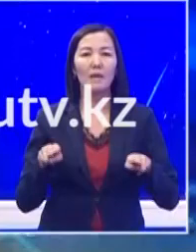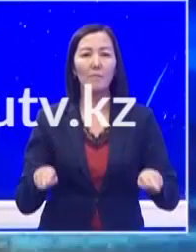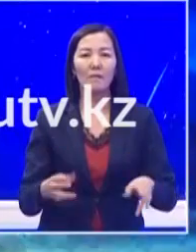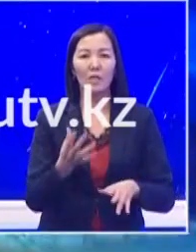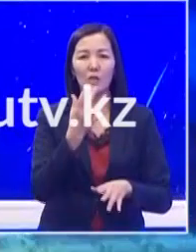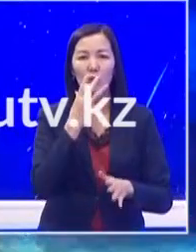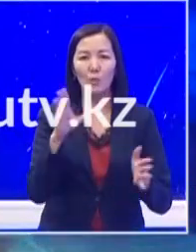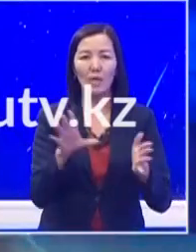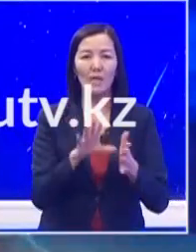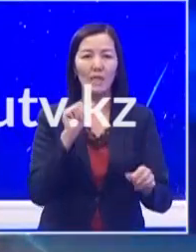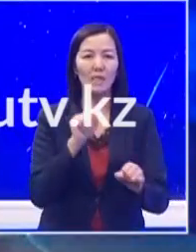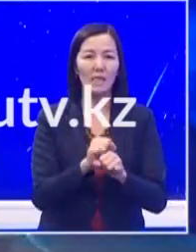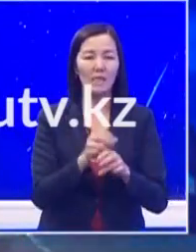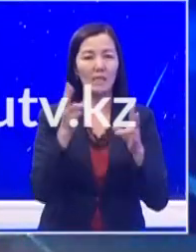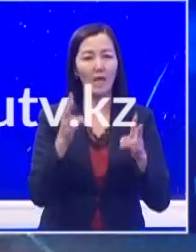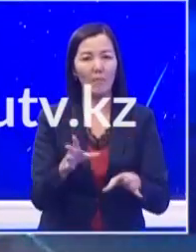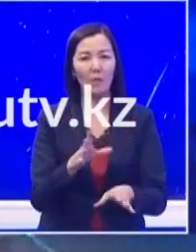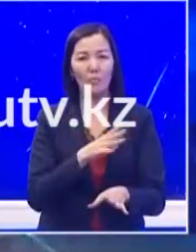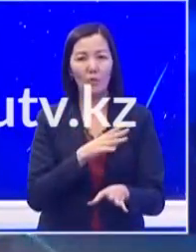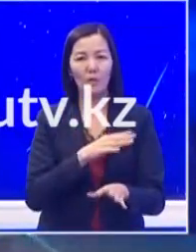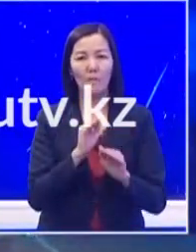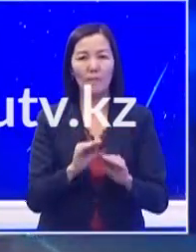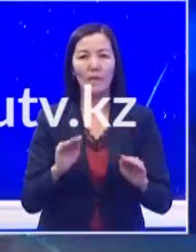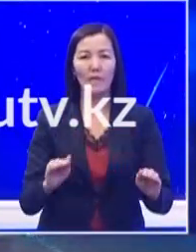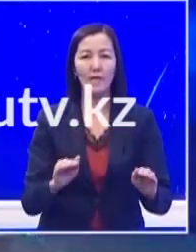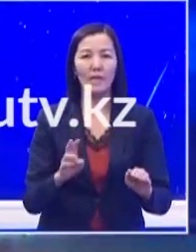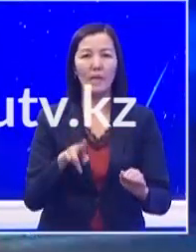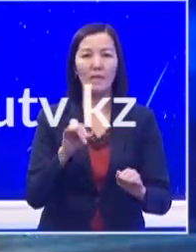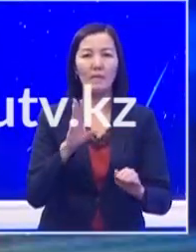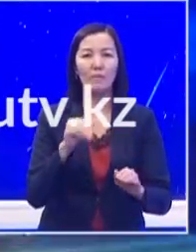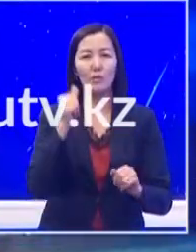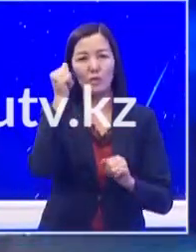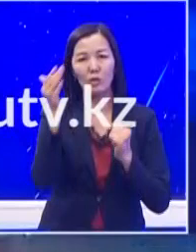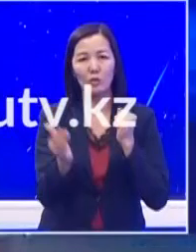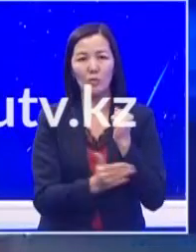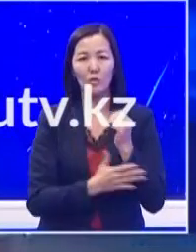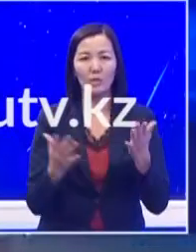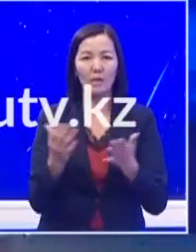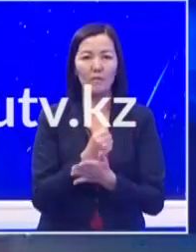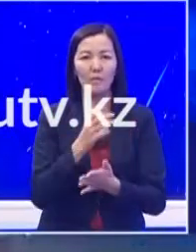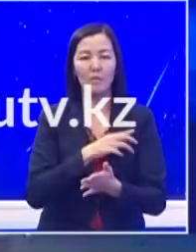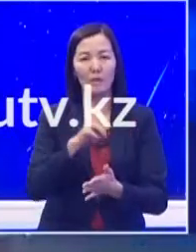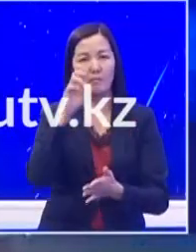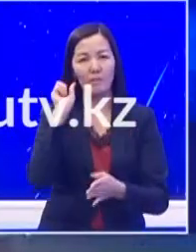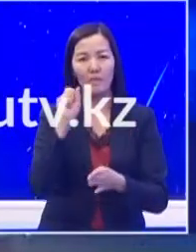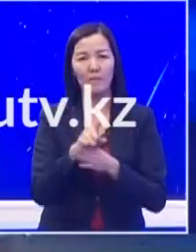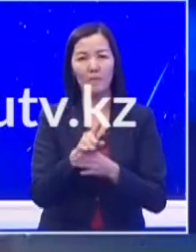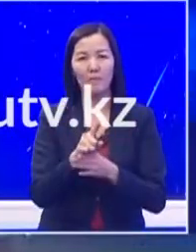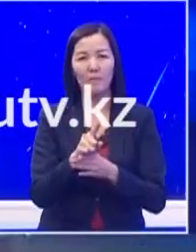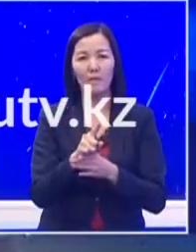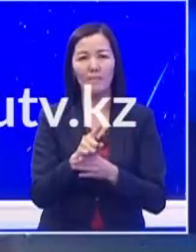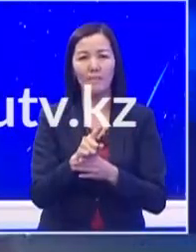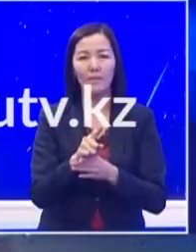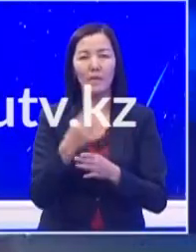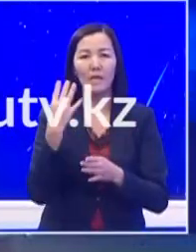Петропавлдағы жылу электростанциясында апат болды. Ал балалар әдебиеті үшін жыл соңы табысты өтті. Мемлекеттік тапсырыспен